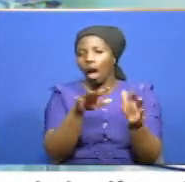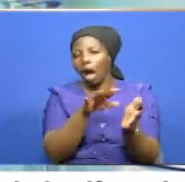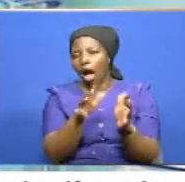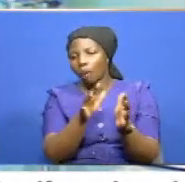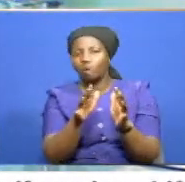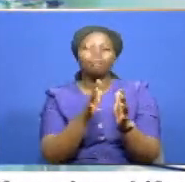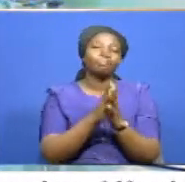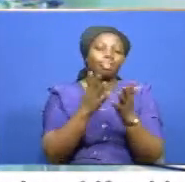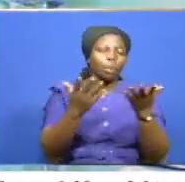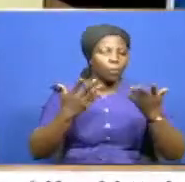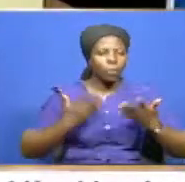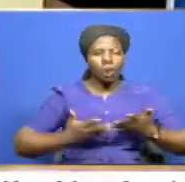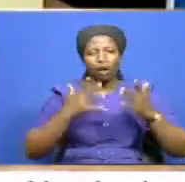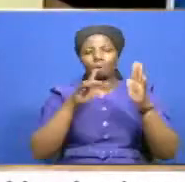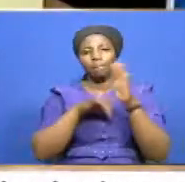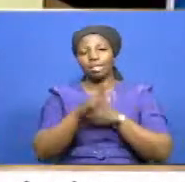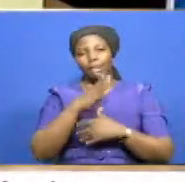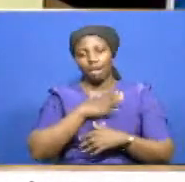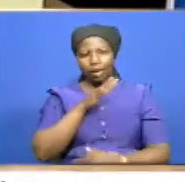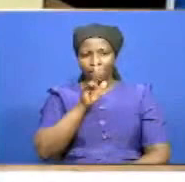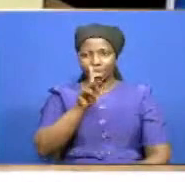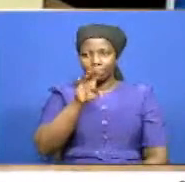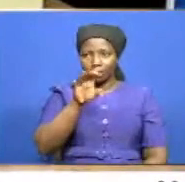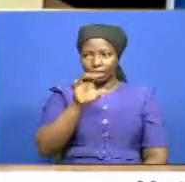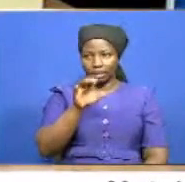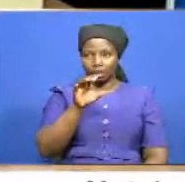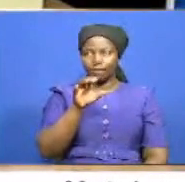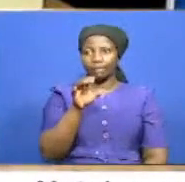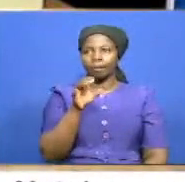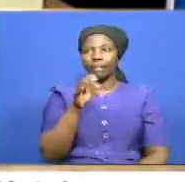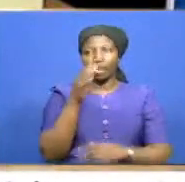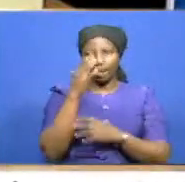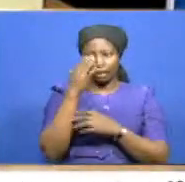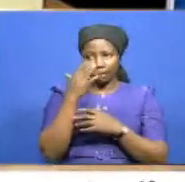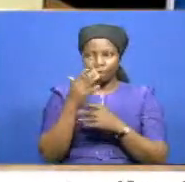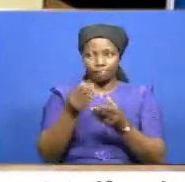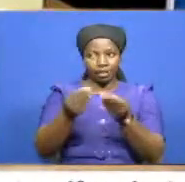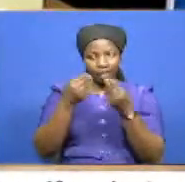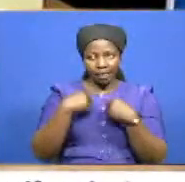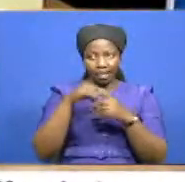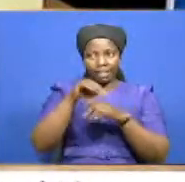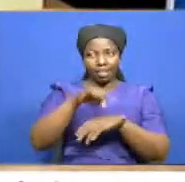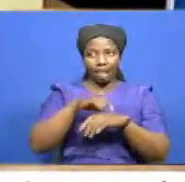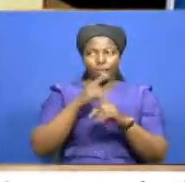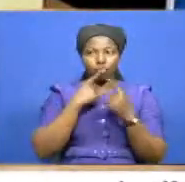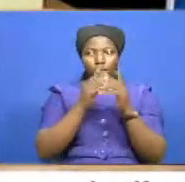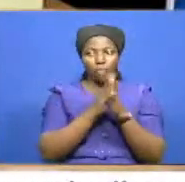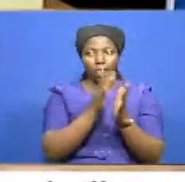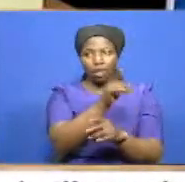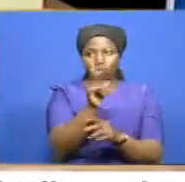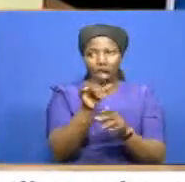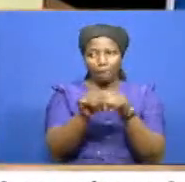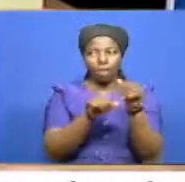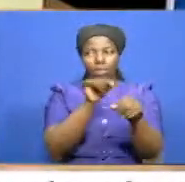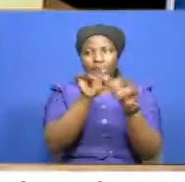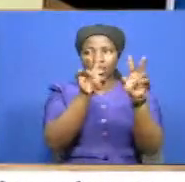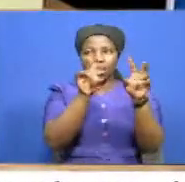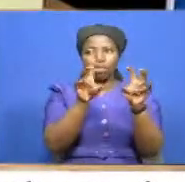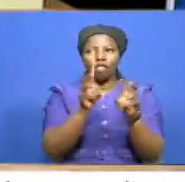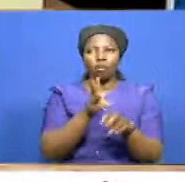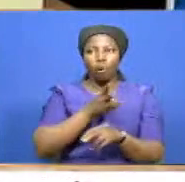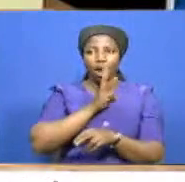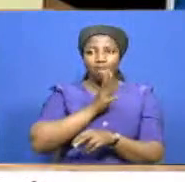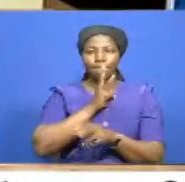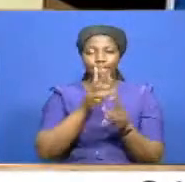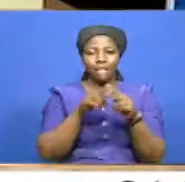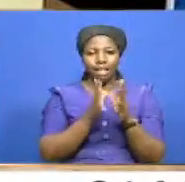katika studio zetu za KBC kwa kutupatia wasaa huu kuzungumza nanyi kuhusiana na masuala haya ya maji.